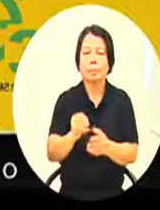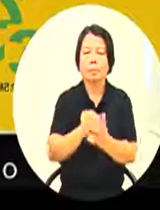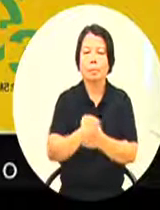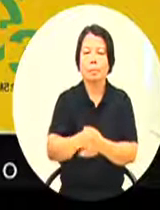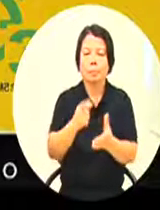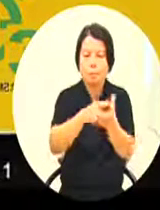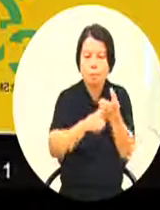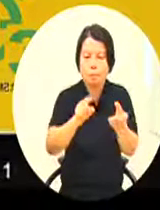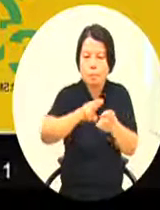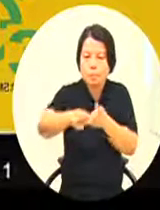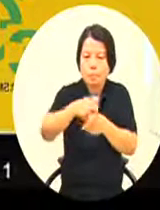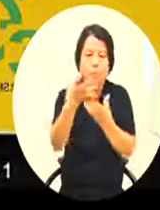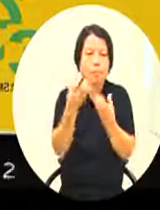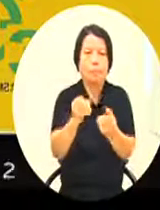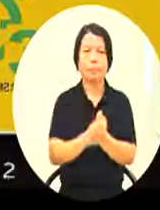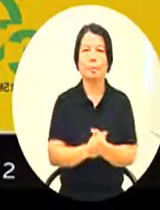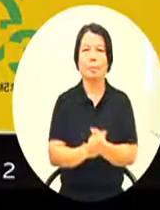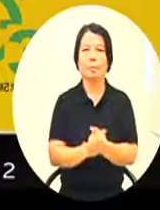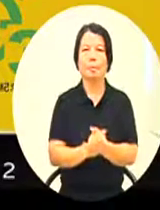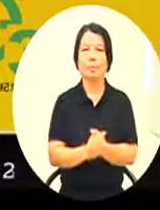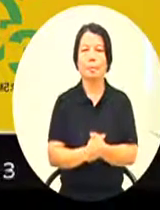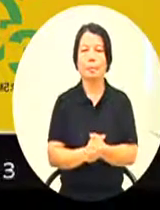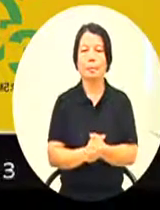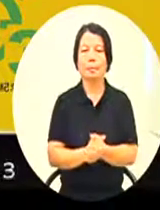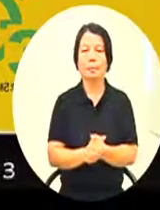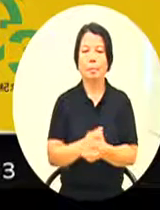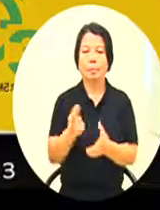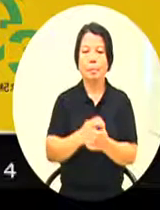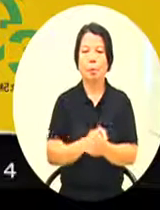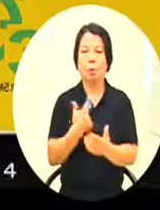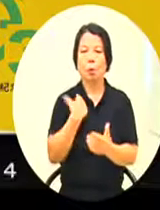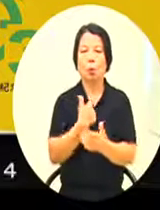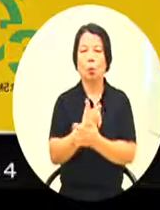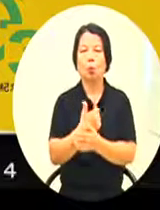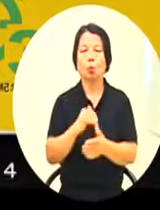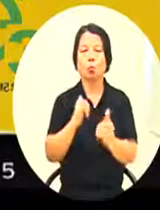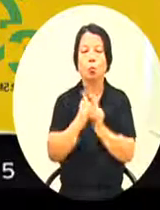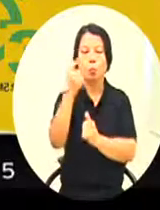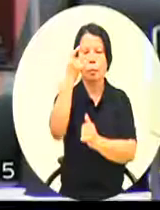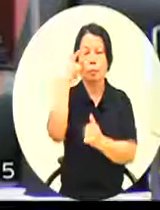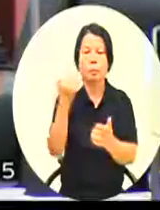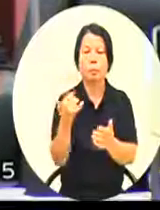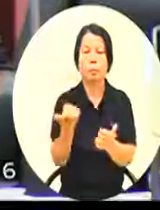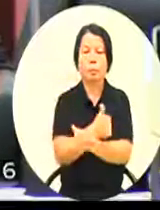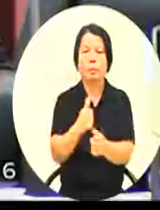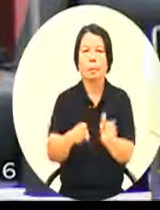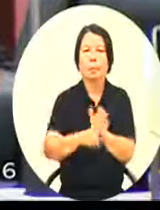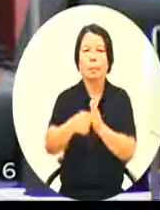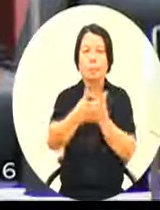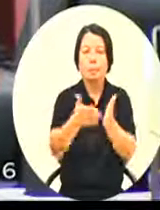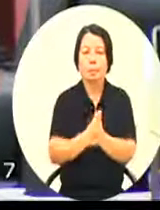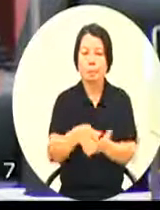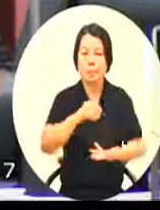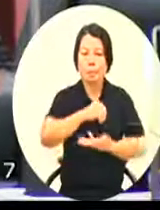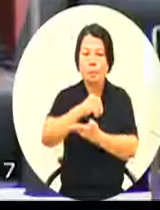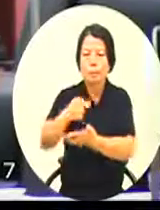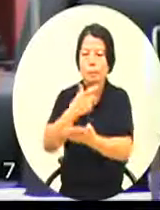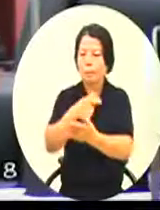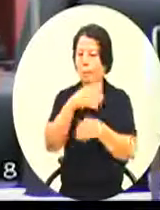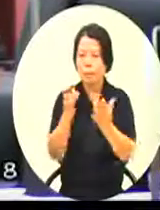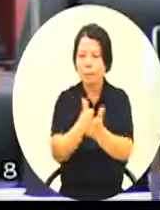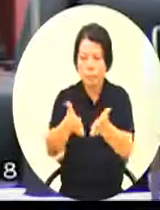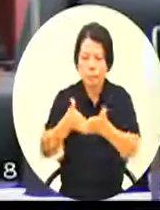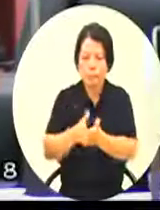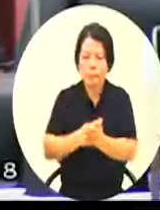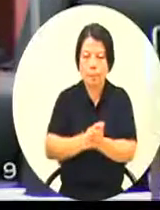系统。所以呢，我想，基于民意代表的监督责任，这正反的声音我们也都要呈现在民众的眼中，